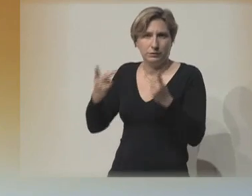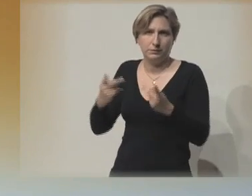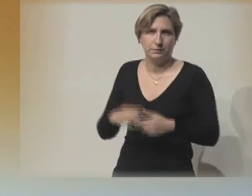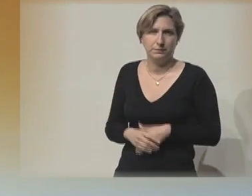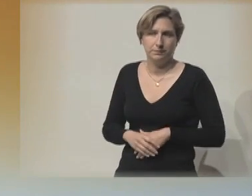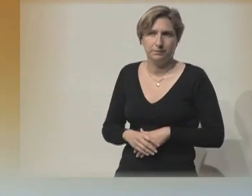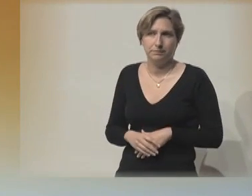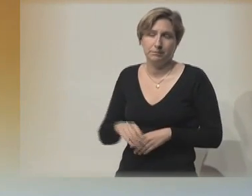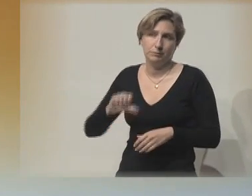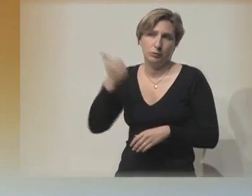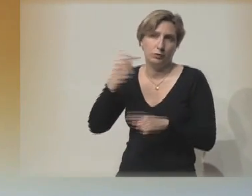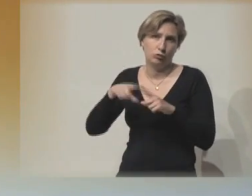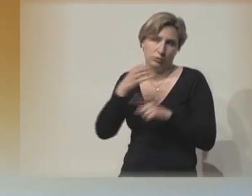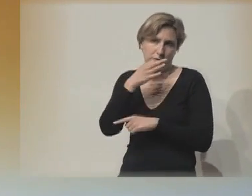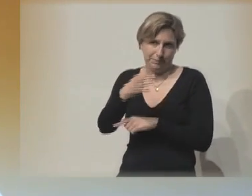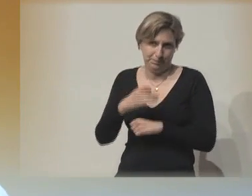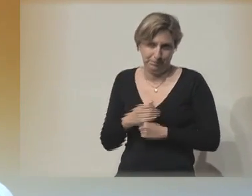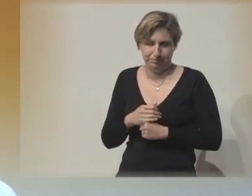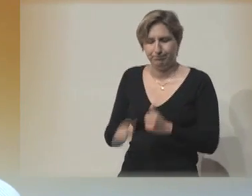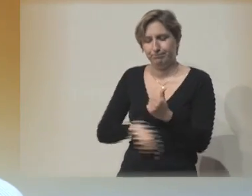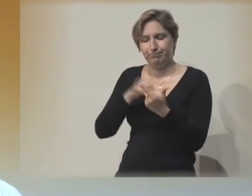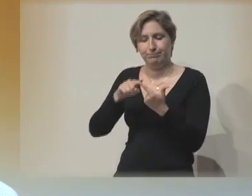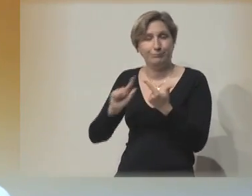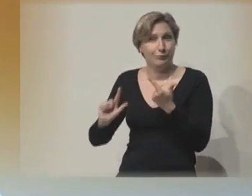C'était la première chose que je voulais vous dire. Le deuxième